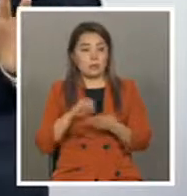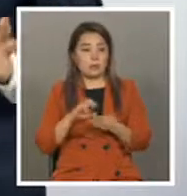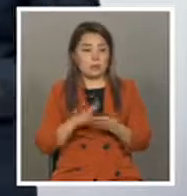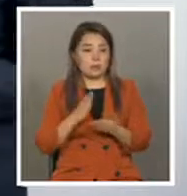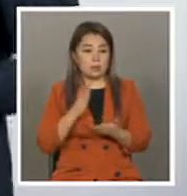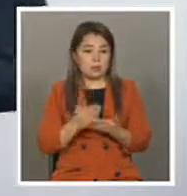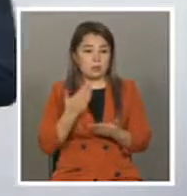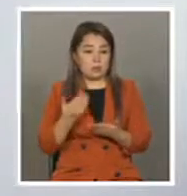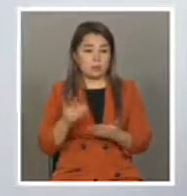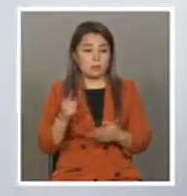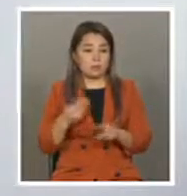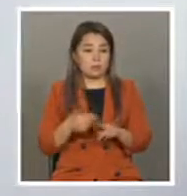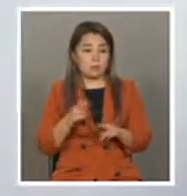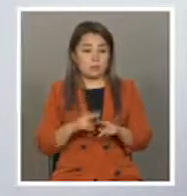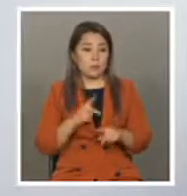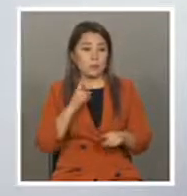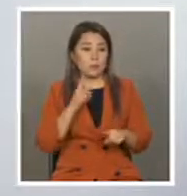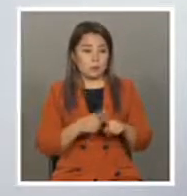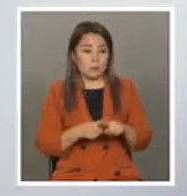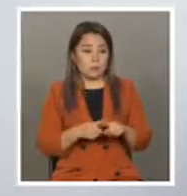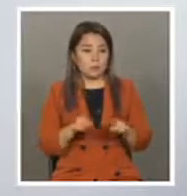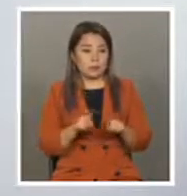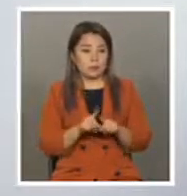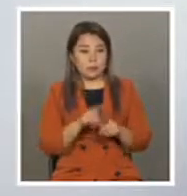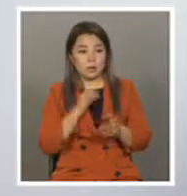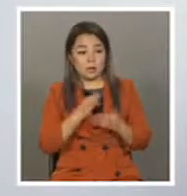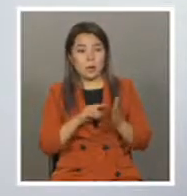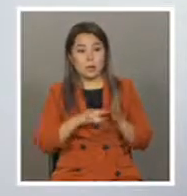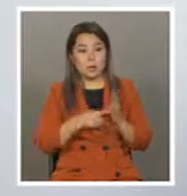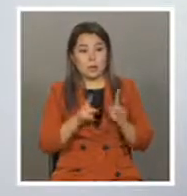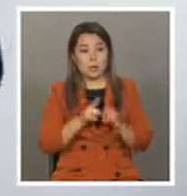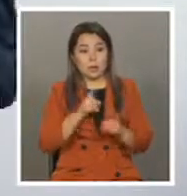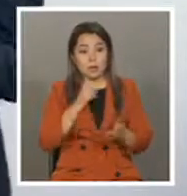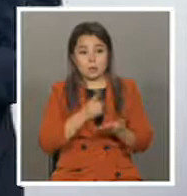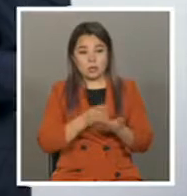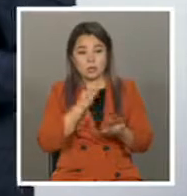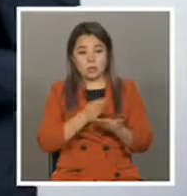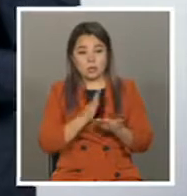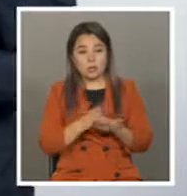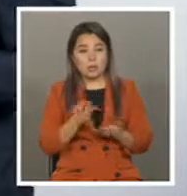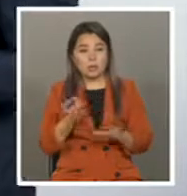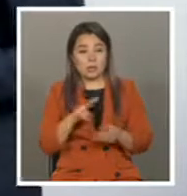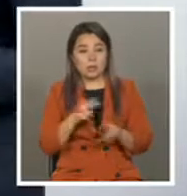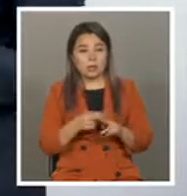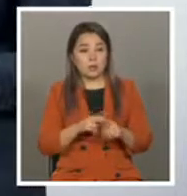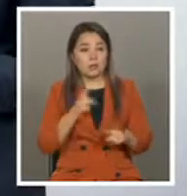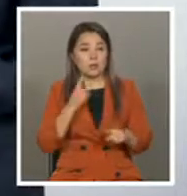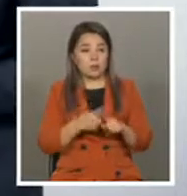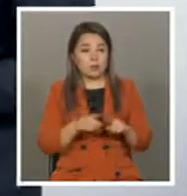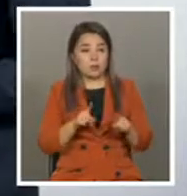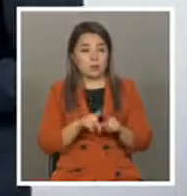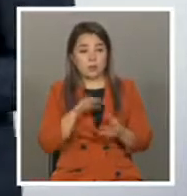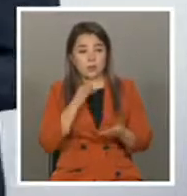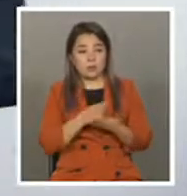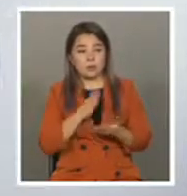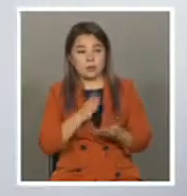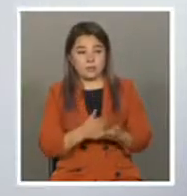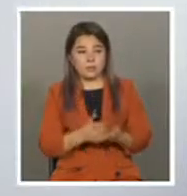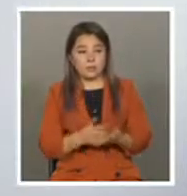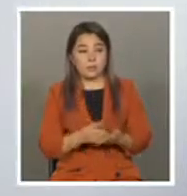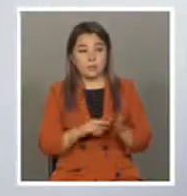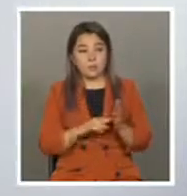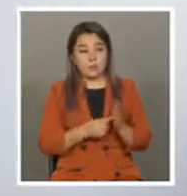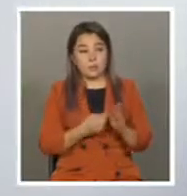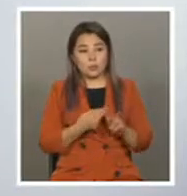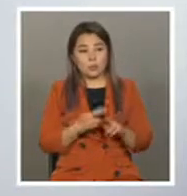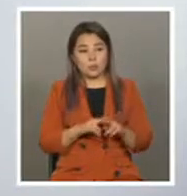оң. Неге? Өйткені қосқанда оң сан шығып жатыр, көбейткенде де оң сан шығып жатыр. Демек, екеуі де плюс таңбалы, яғни оң сандар. Көбейткенде